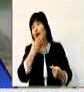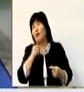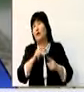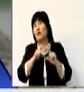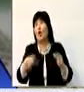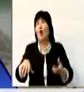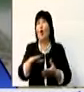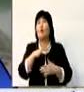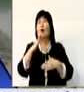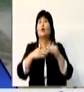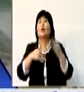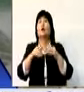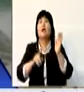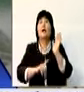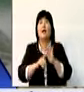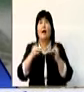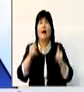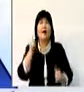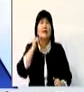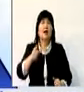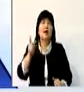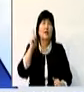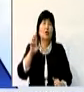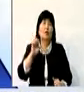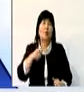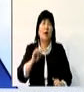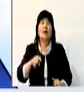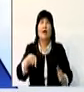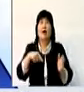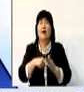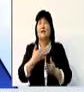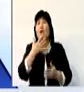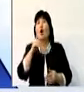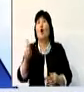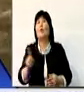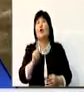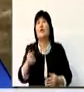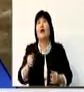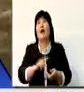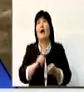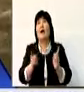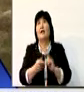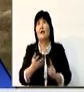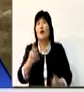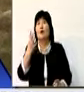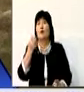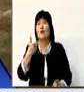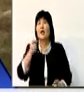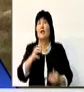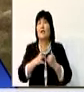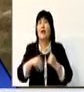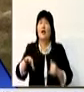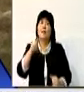мен қоғамдық құрылыстар салынған. Қазір ежелгі Болғар қаласы аспан астындағы мұражайға айналған. 400 гектар аумақты алып жатқан